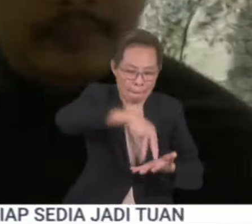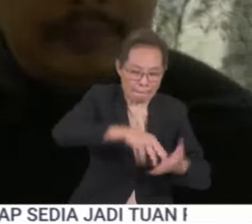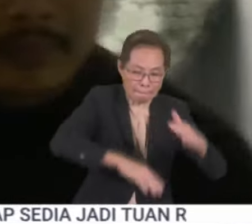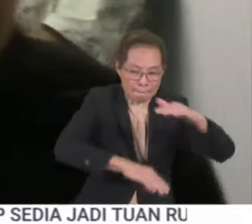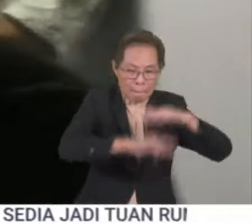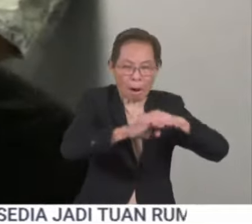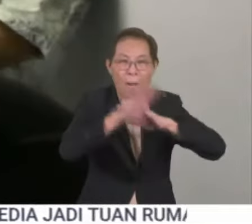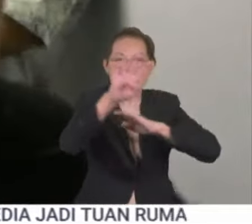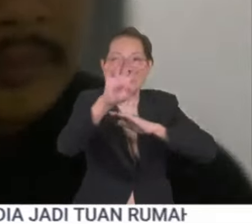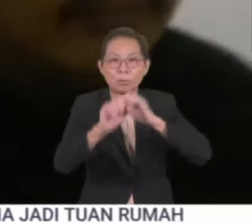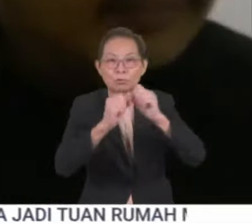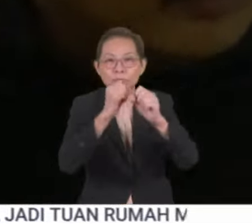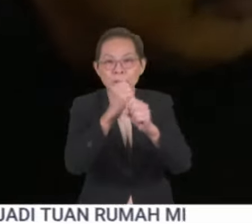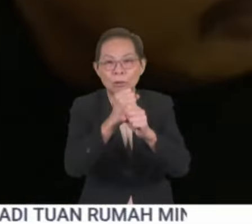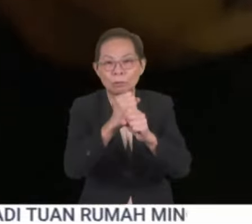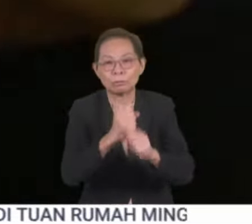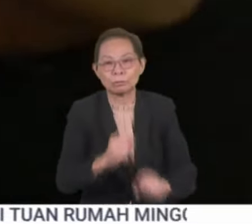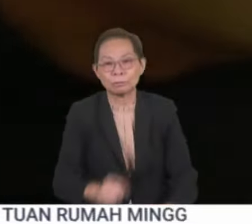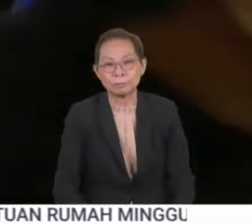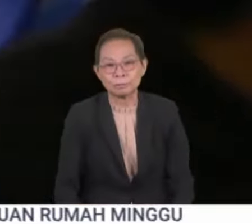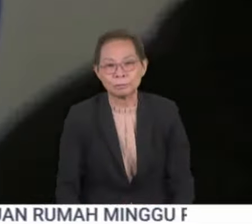maksimum 40 tahun